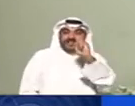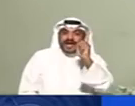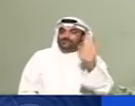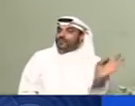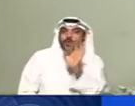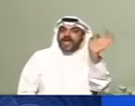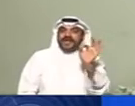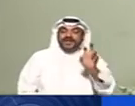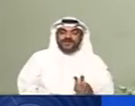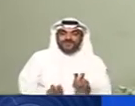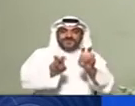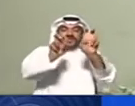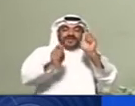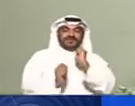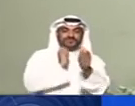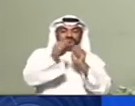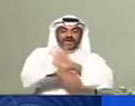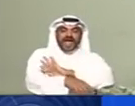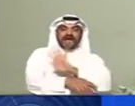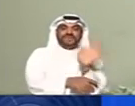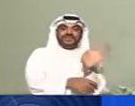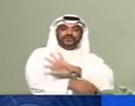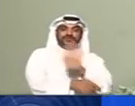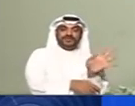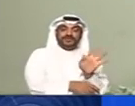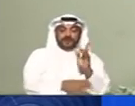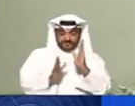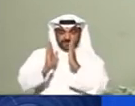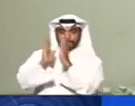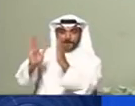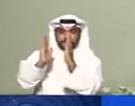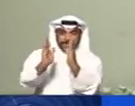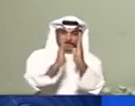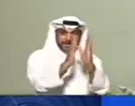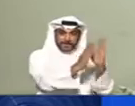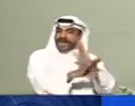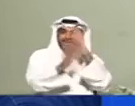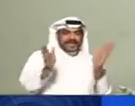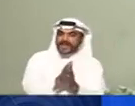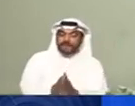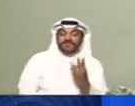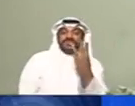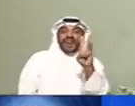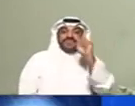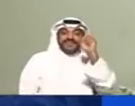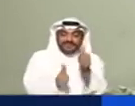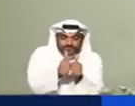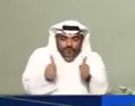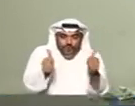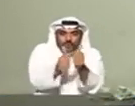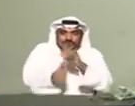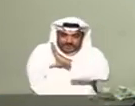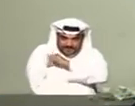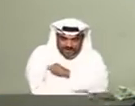الأفينيوس. تم توفير عدد 30 بوث لعدد 22 أسرة فلسطينية منتجة وثمان أسر